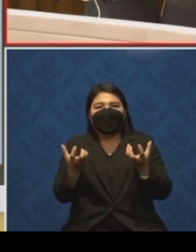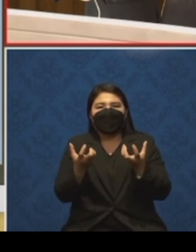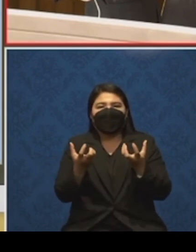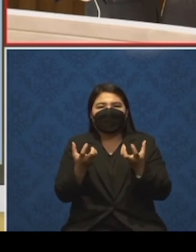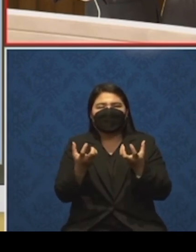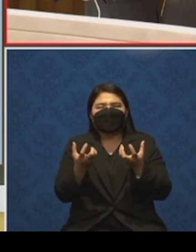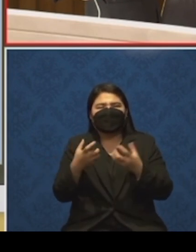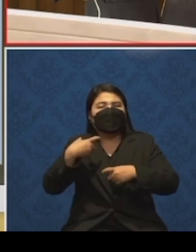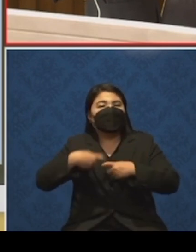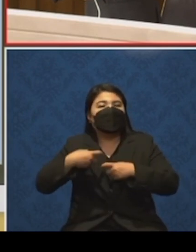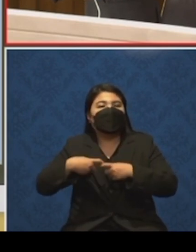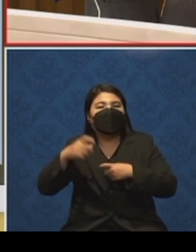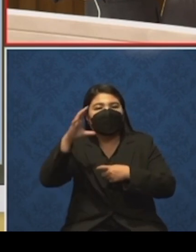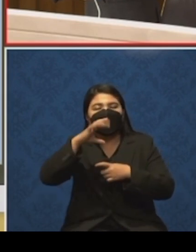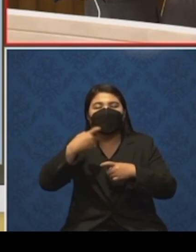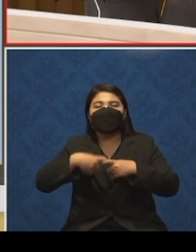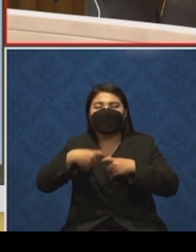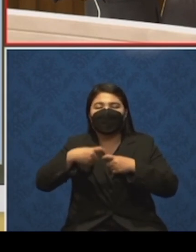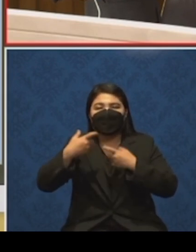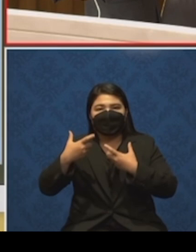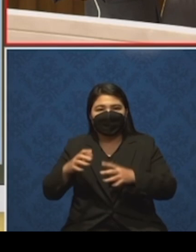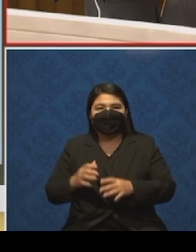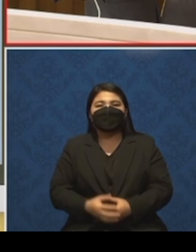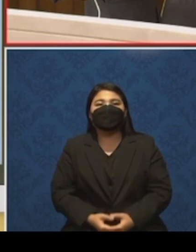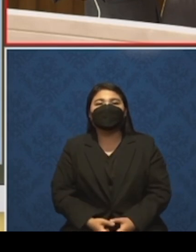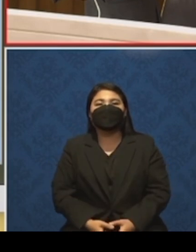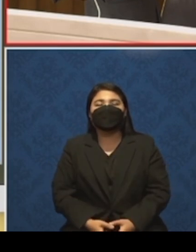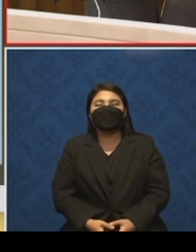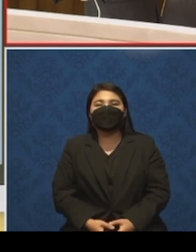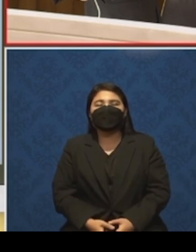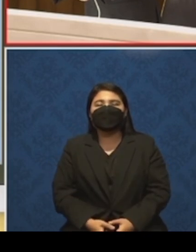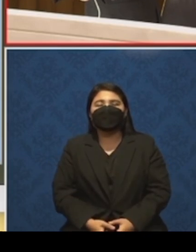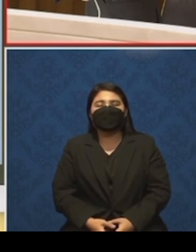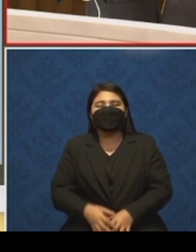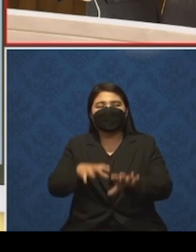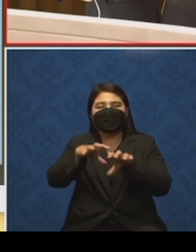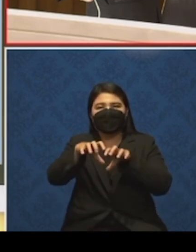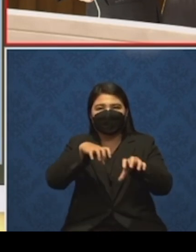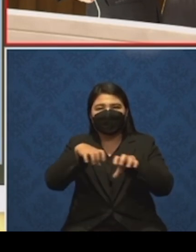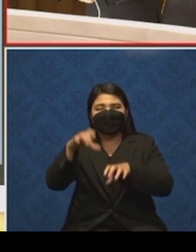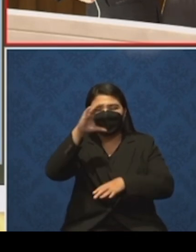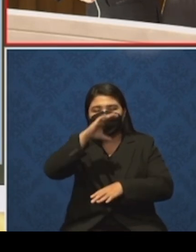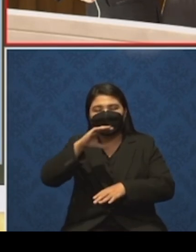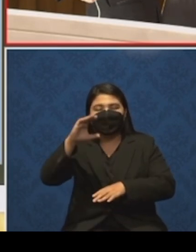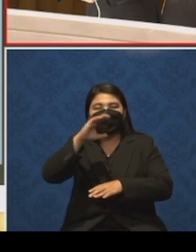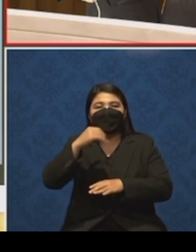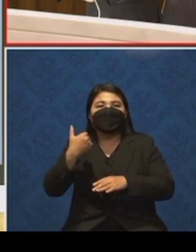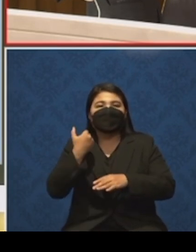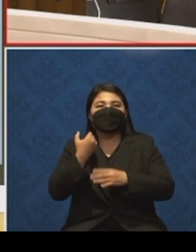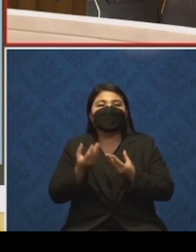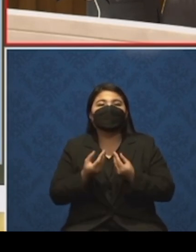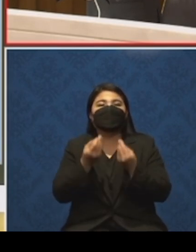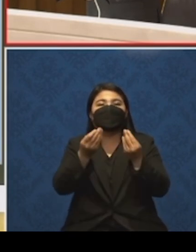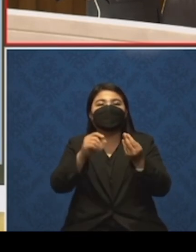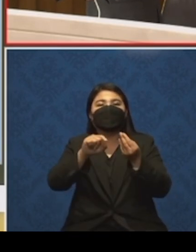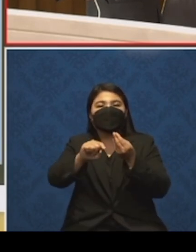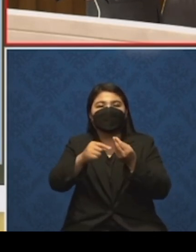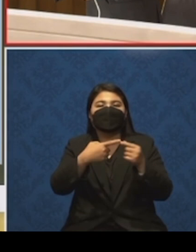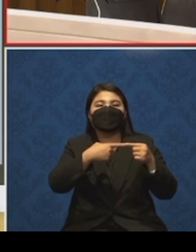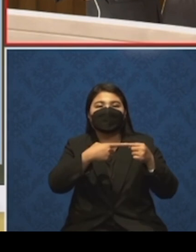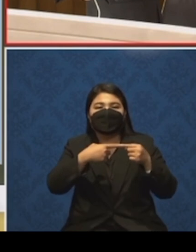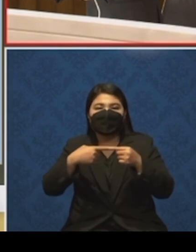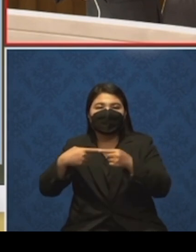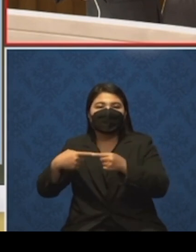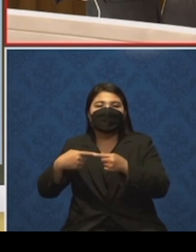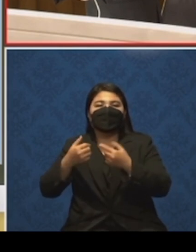แล้วแล้วก็การจัดหานั้นก็จะจัดหาเพื่อจะให้มีความต่อเนื่องนะให้ได้ยุท